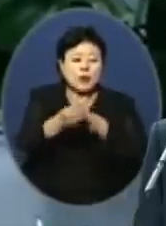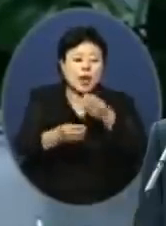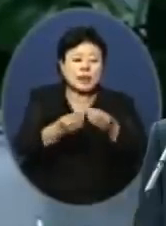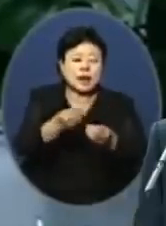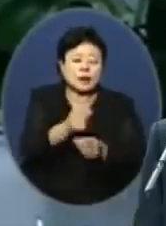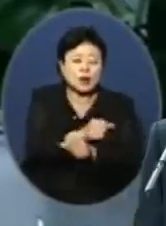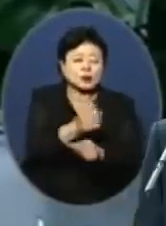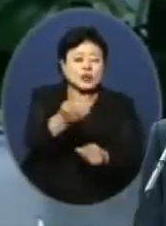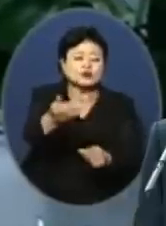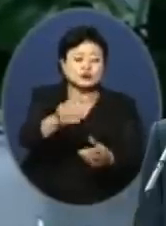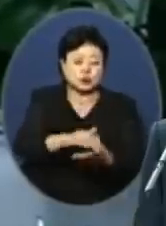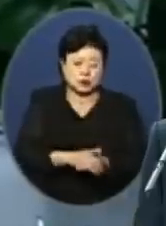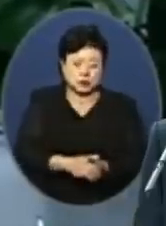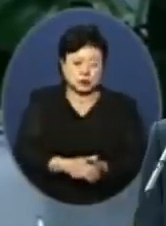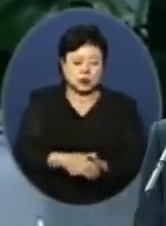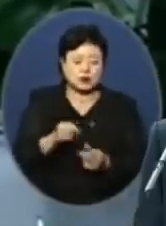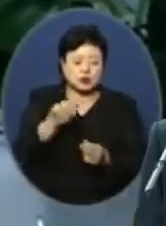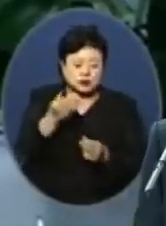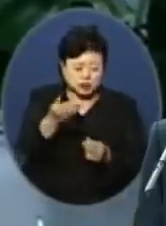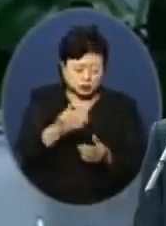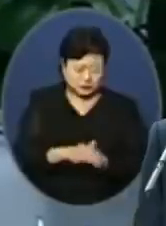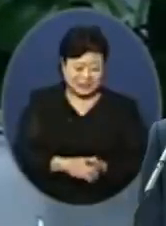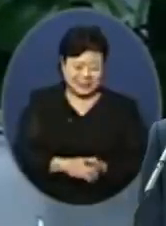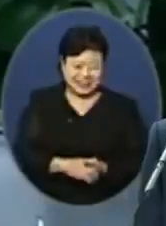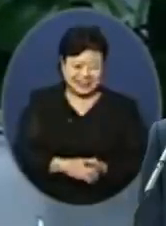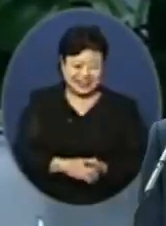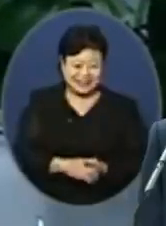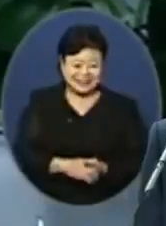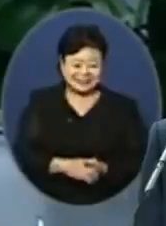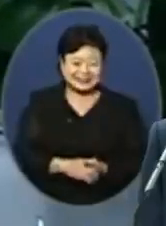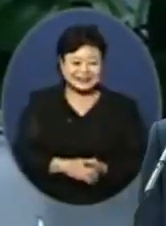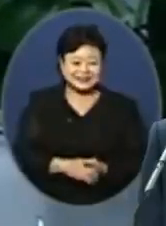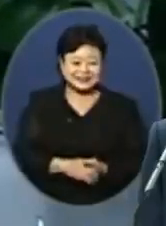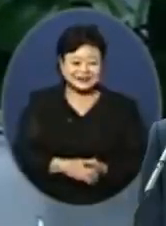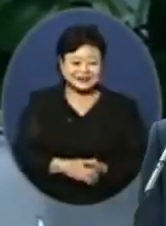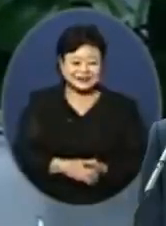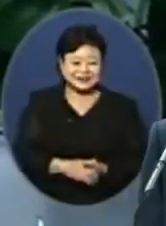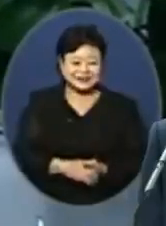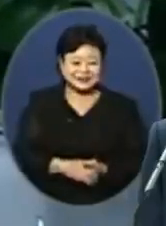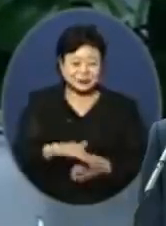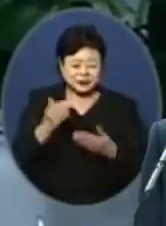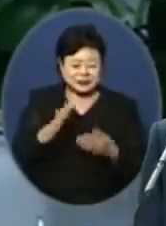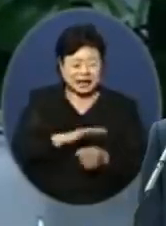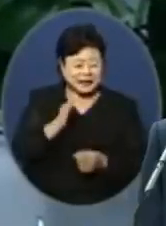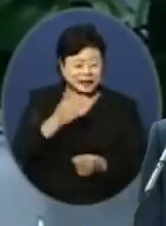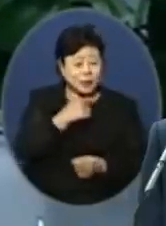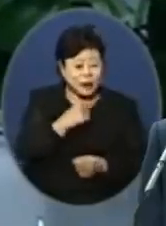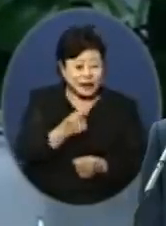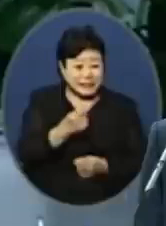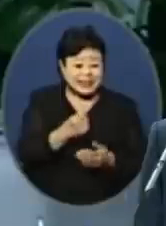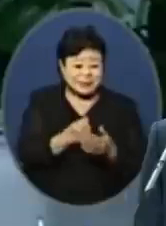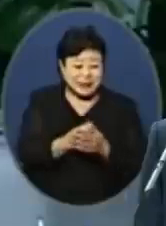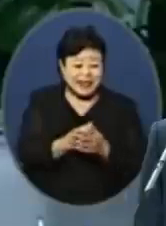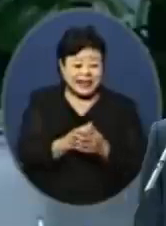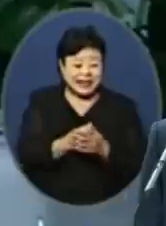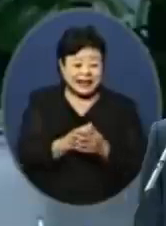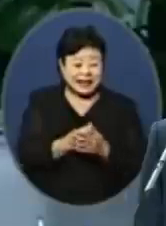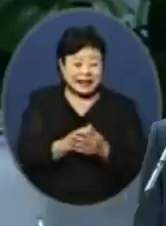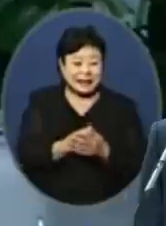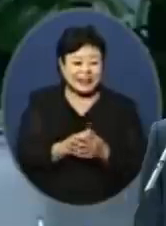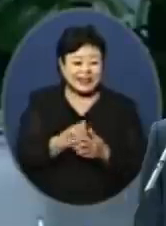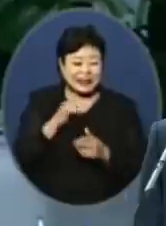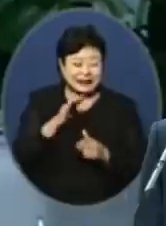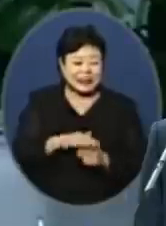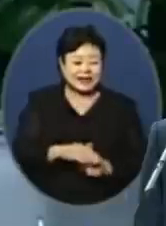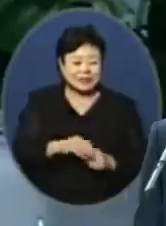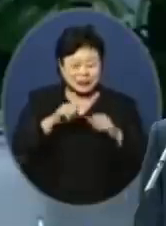회개시키시고 용서하시고 구원시키는 역사를 베푸는 것이요. 범사에 잘 되기를 원하기 때문에 낭패와